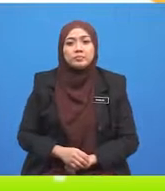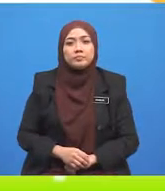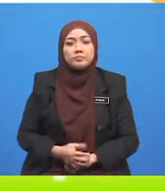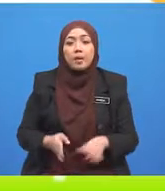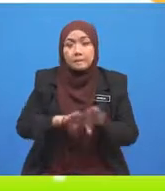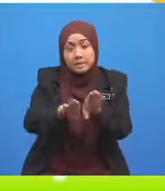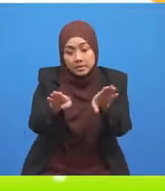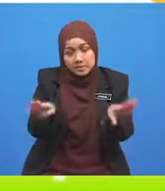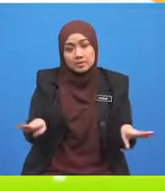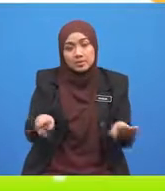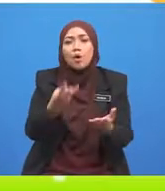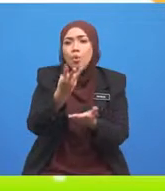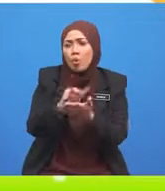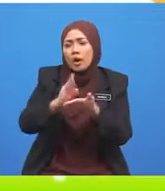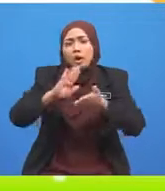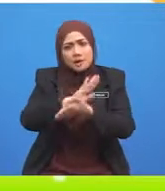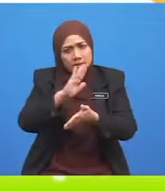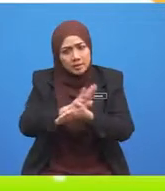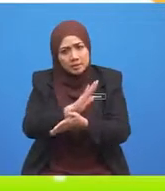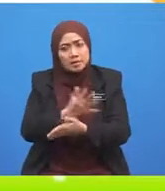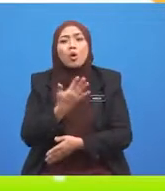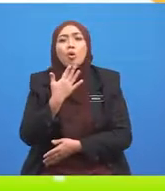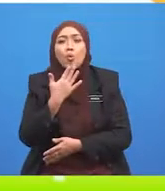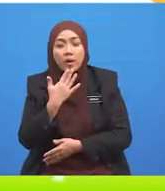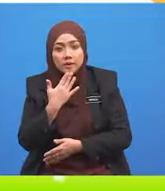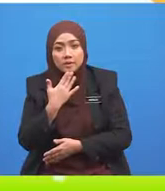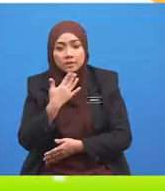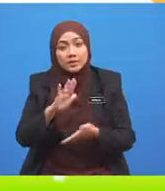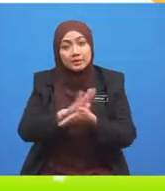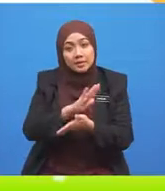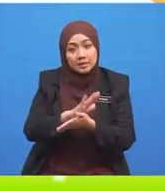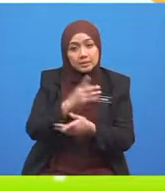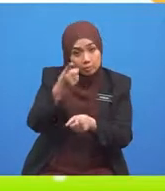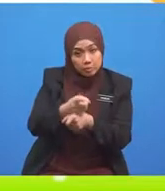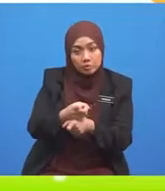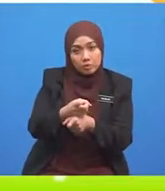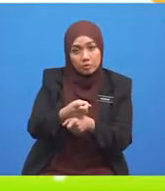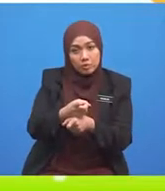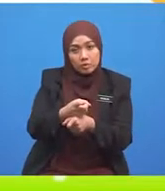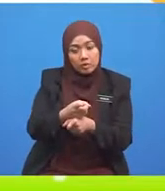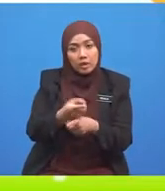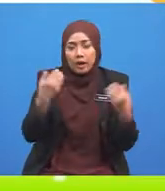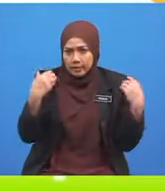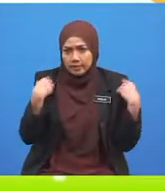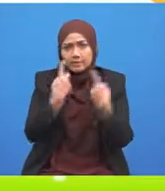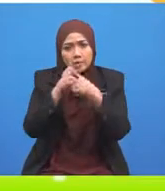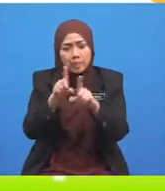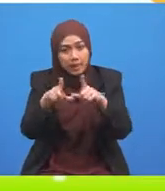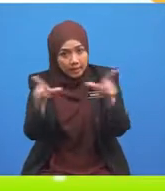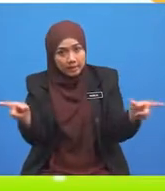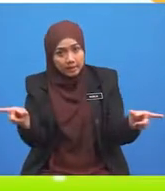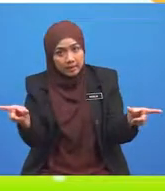Perbezaan wang kertas adalah warna wang kertas tersebut. Ada jawapan lain?